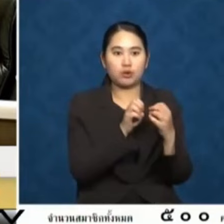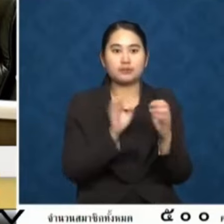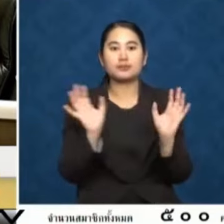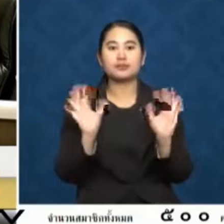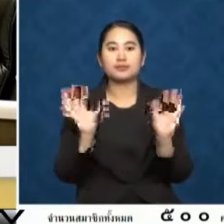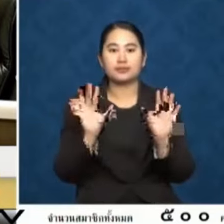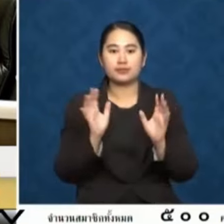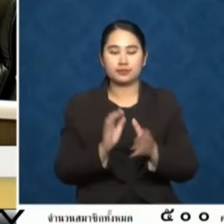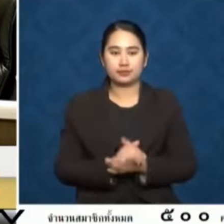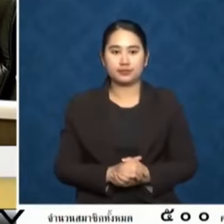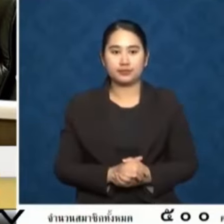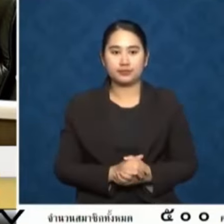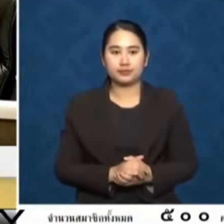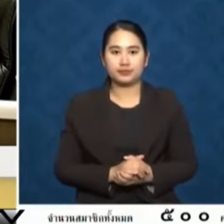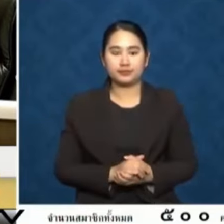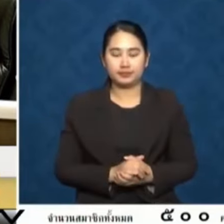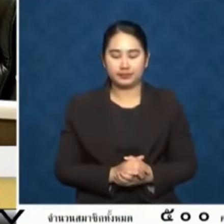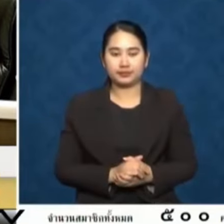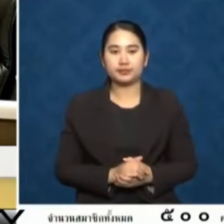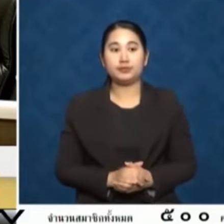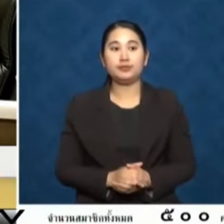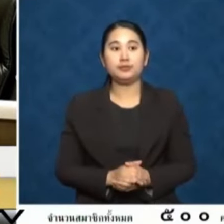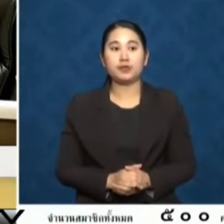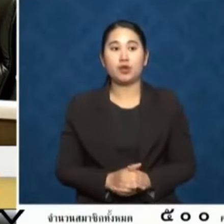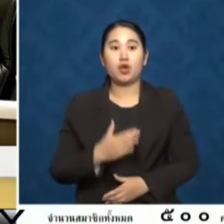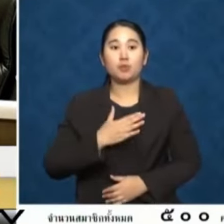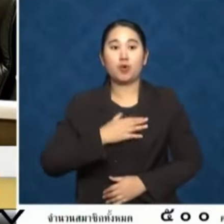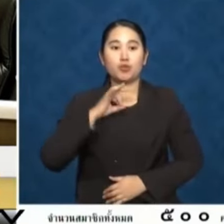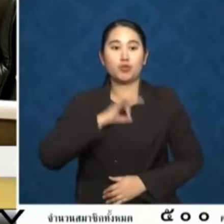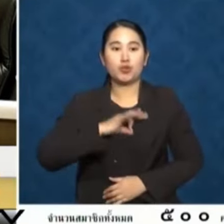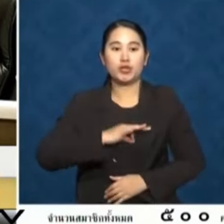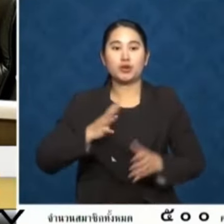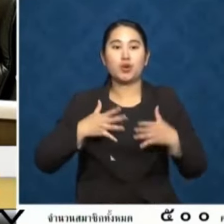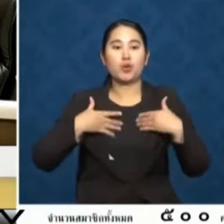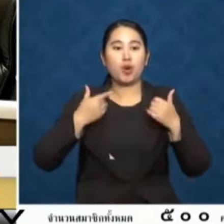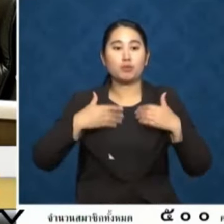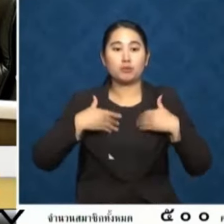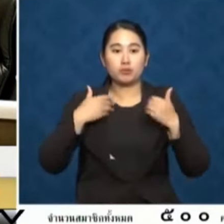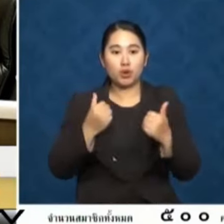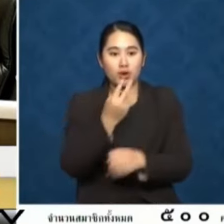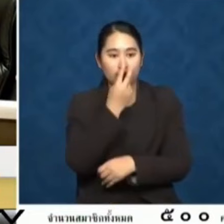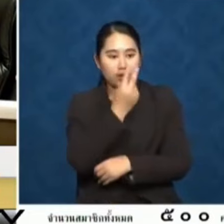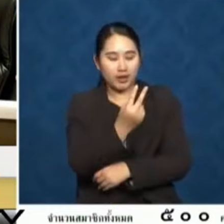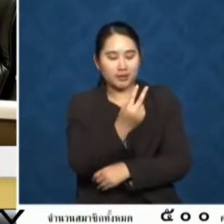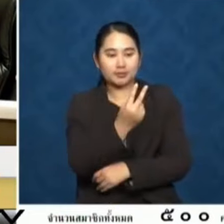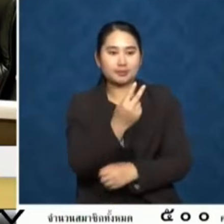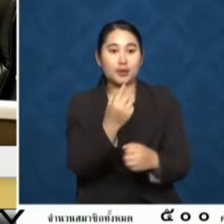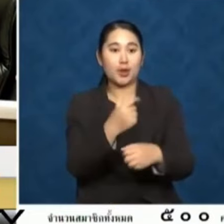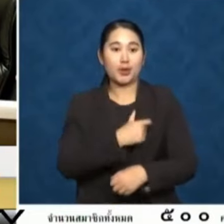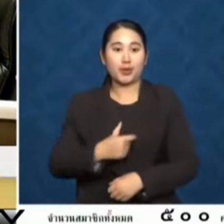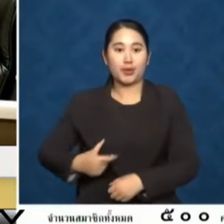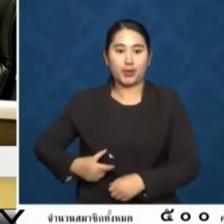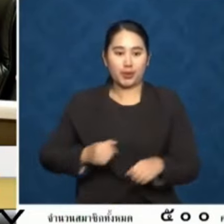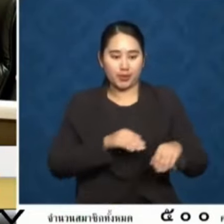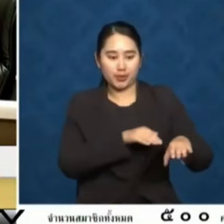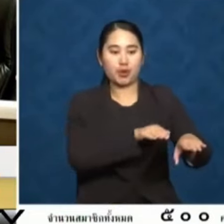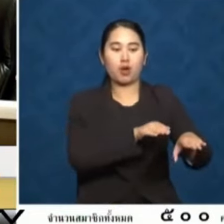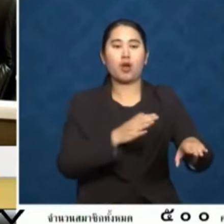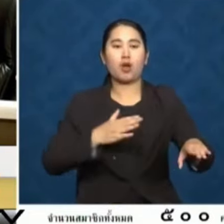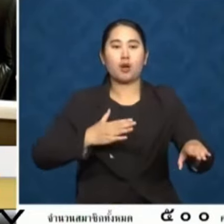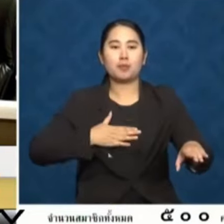านประธานที่เคารพครับผมมีความสุขทุกครั้งนะครับที่ได้เห็นขบวนโดยเฉพาะผมเป็นคนต่าง